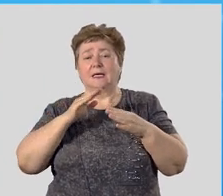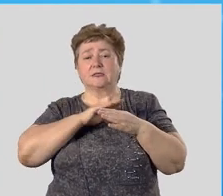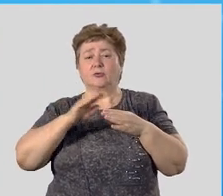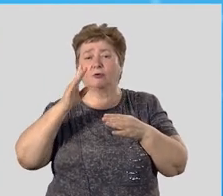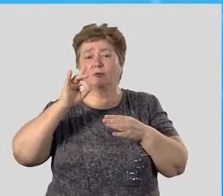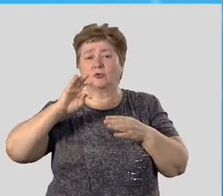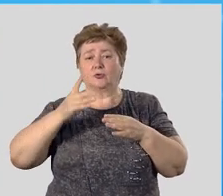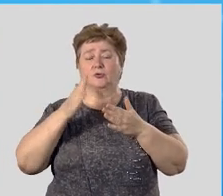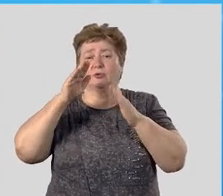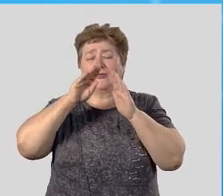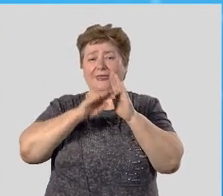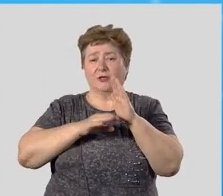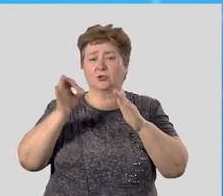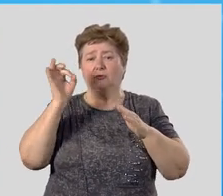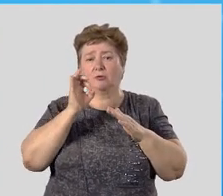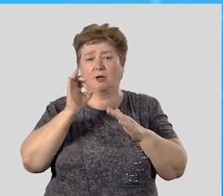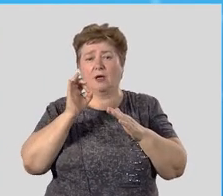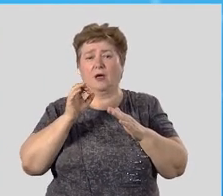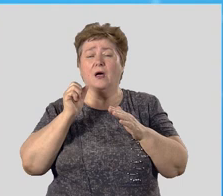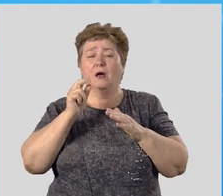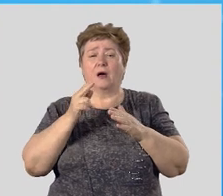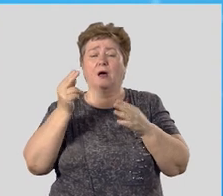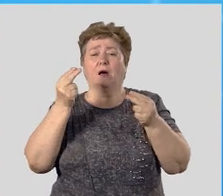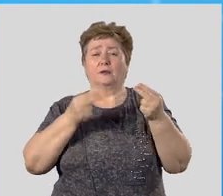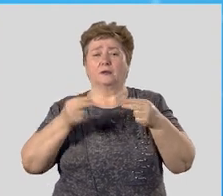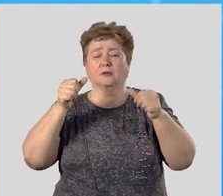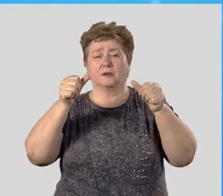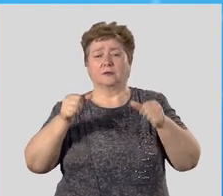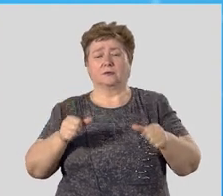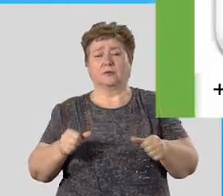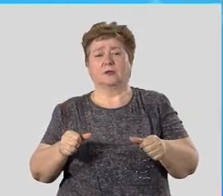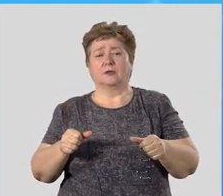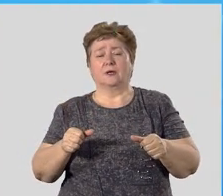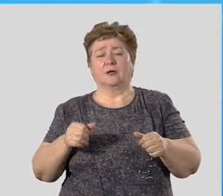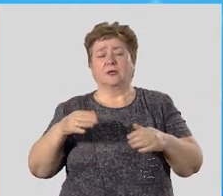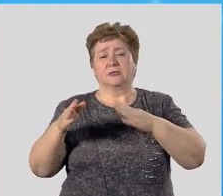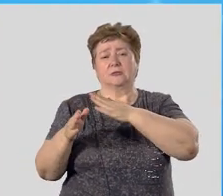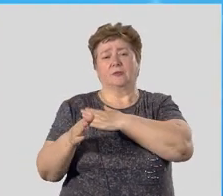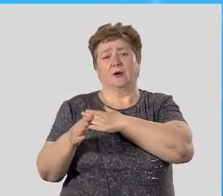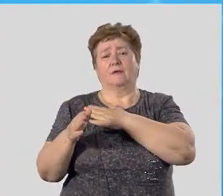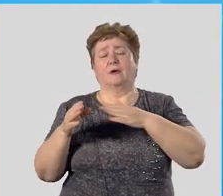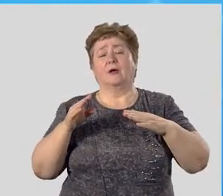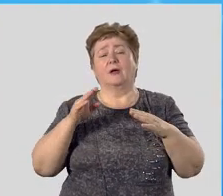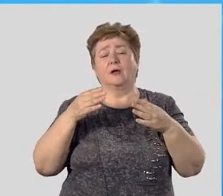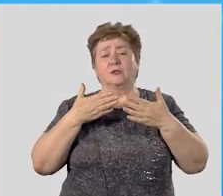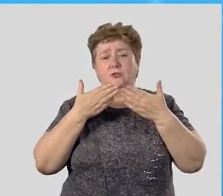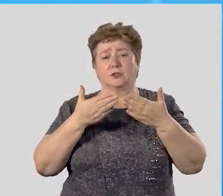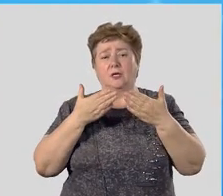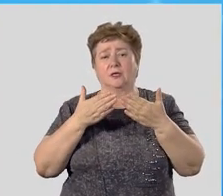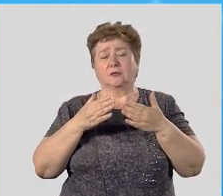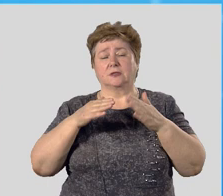ртути находится ниже нуля, как показано на слайде на рисунке справа, то